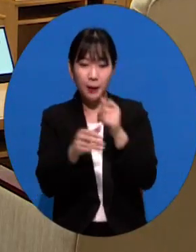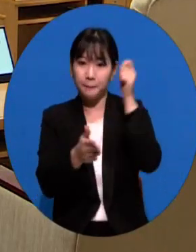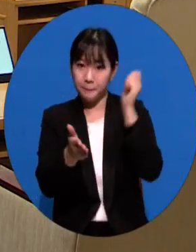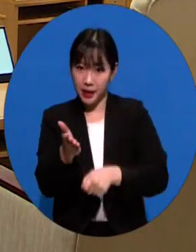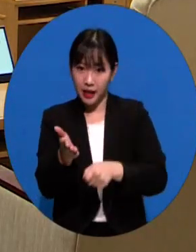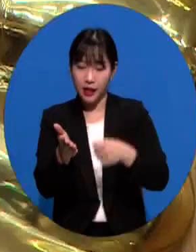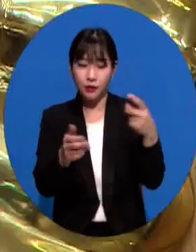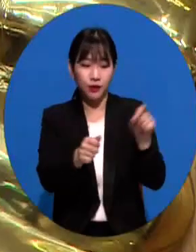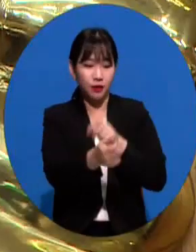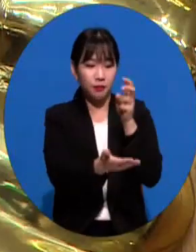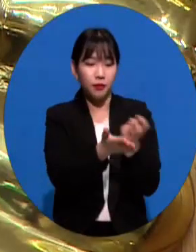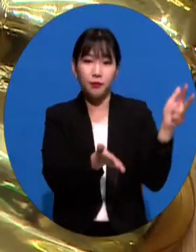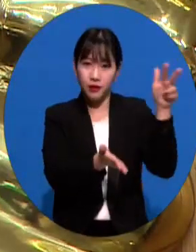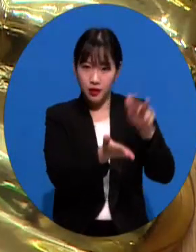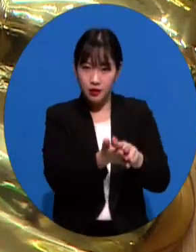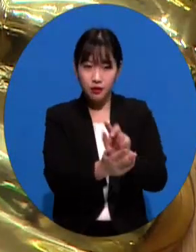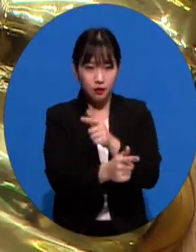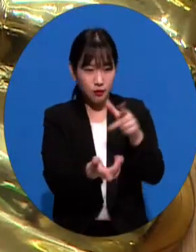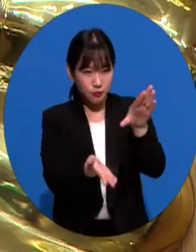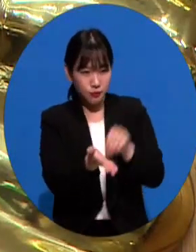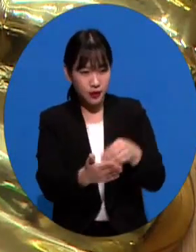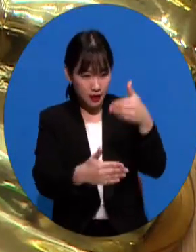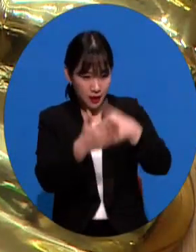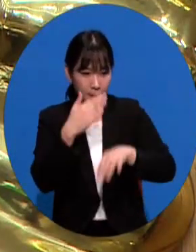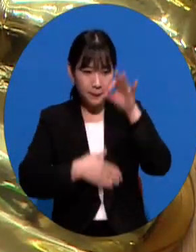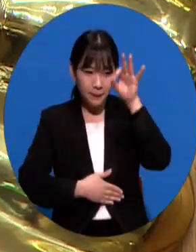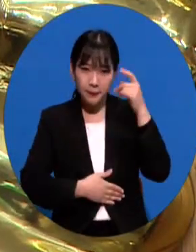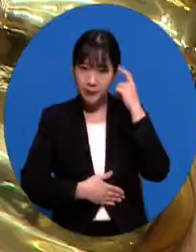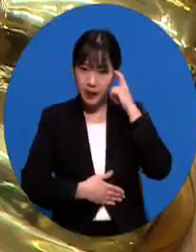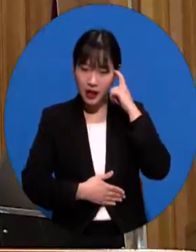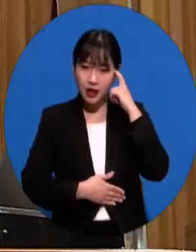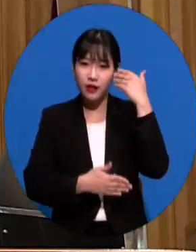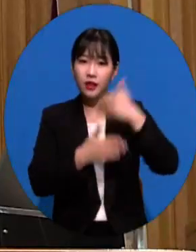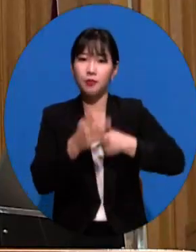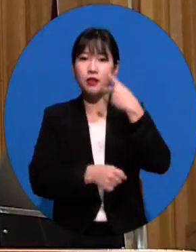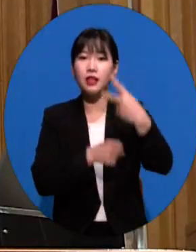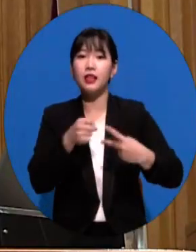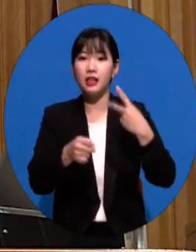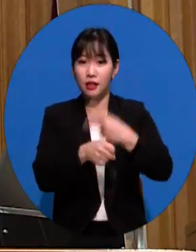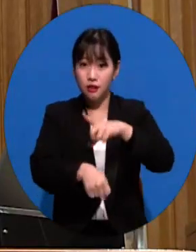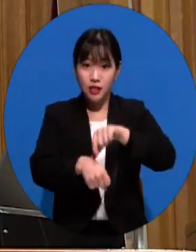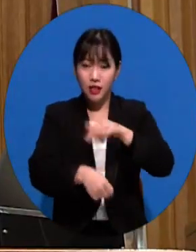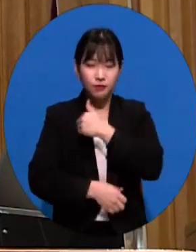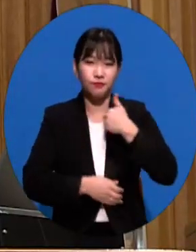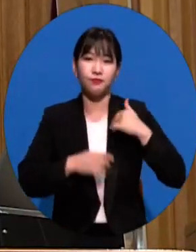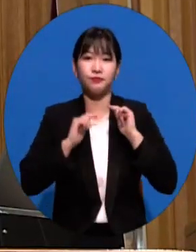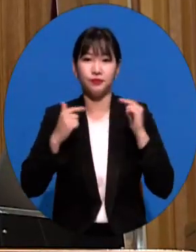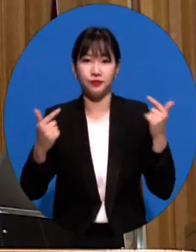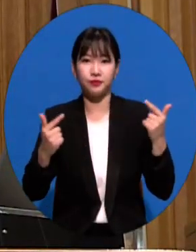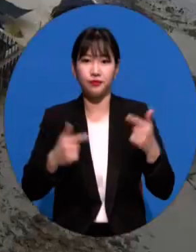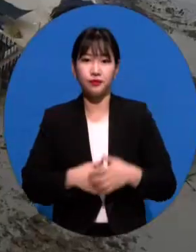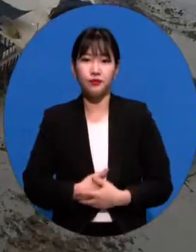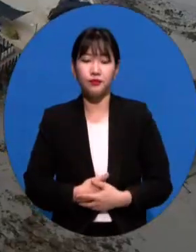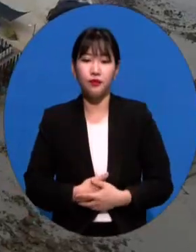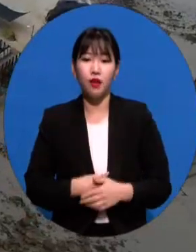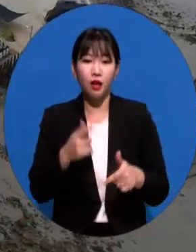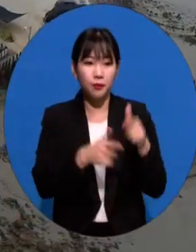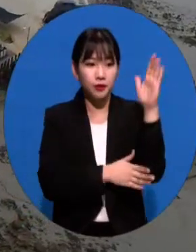의결 특별법 제정 등의 숙제들을 감안하면 남은 2년여 시간이 여유롭지는 않습니다